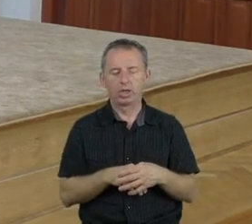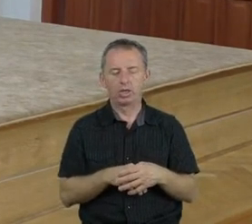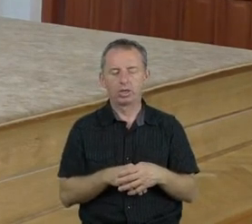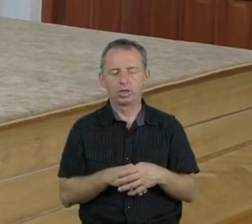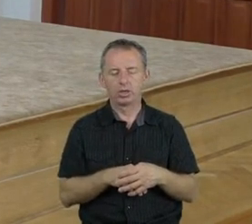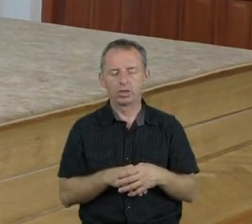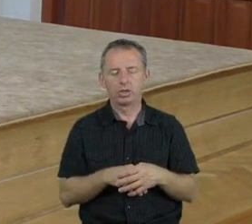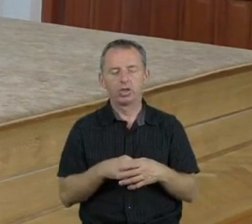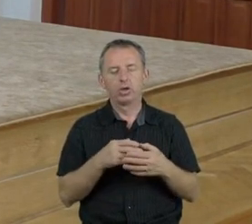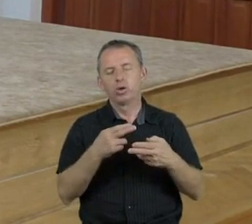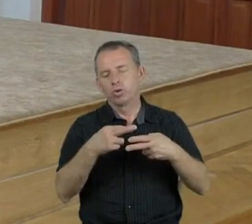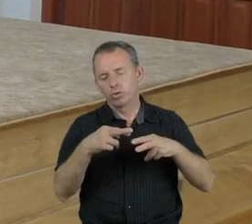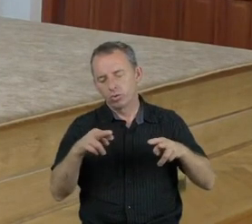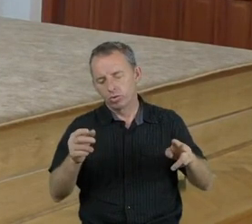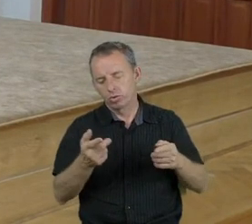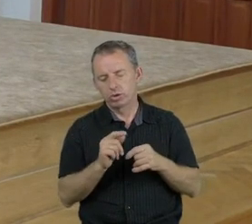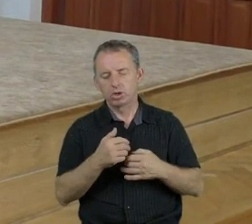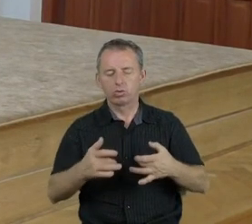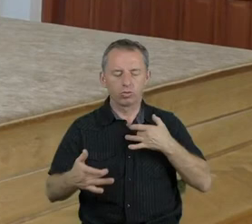w różnych utrapieniach,